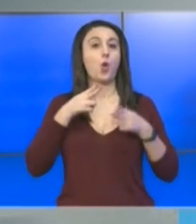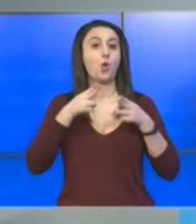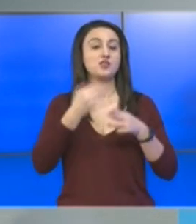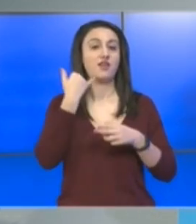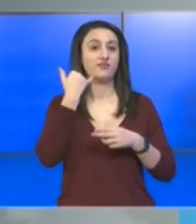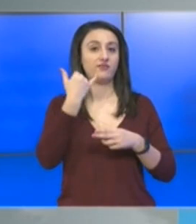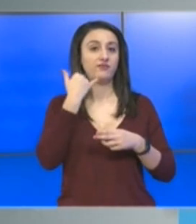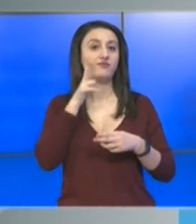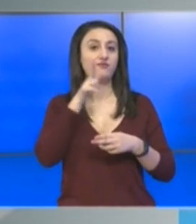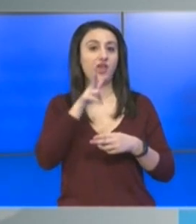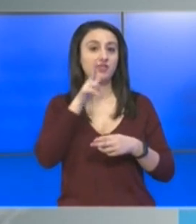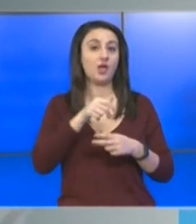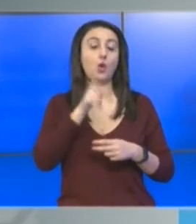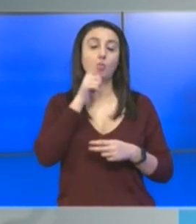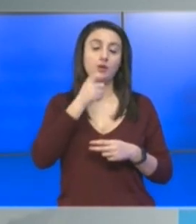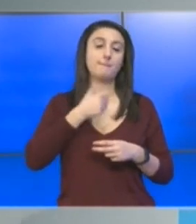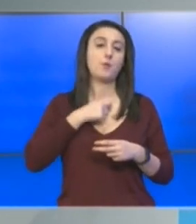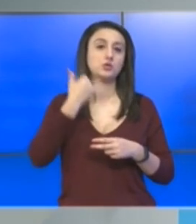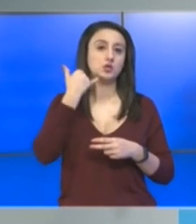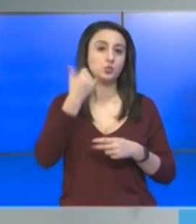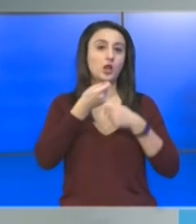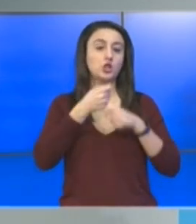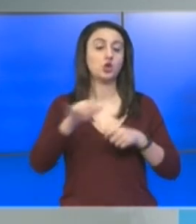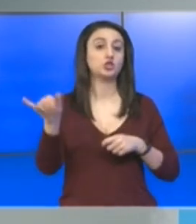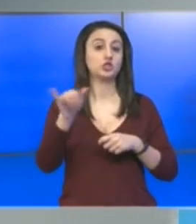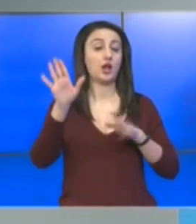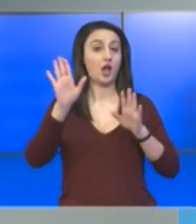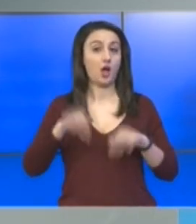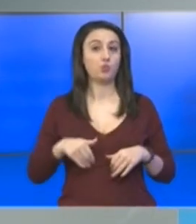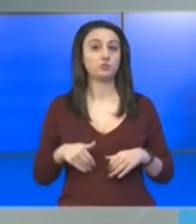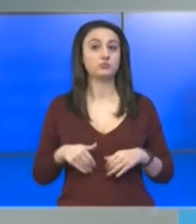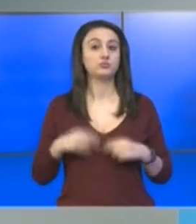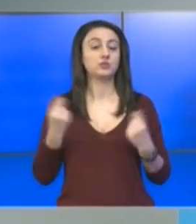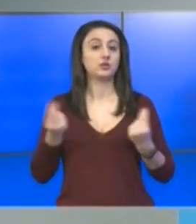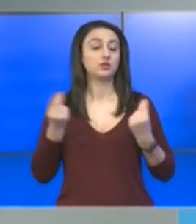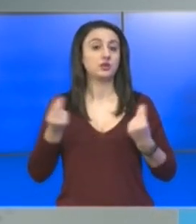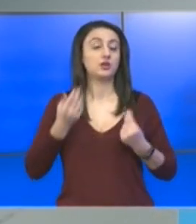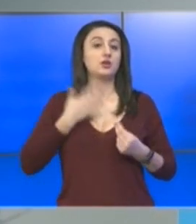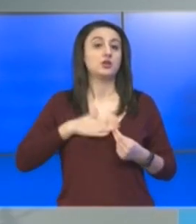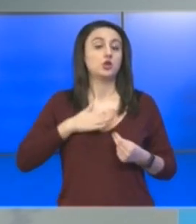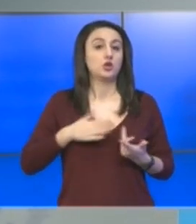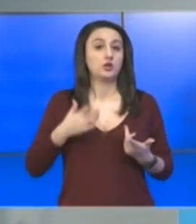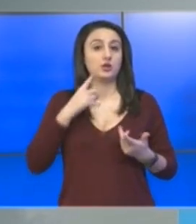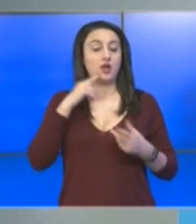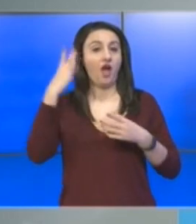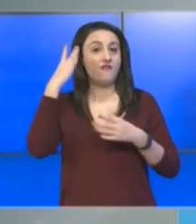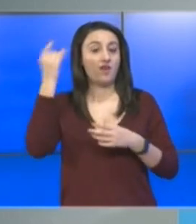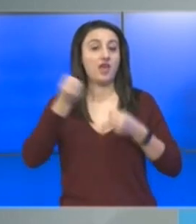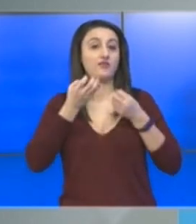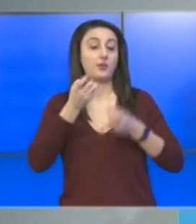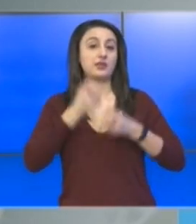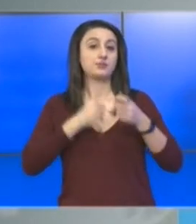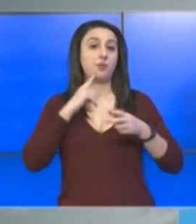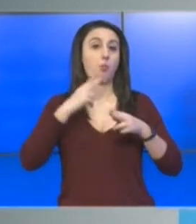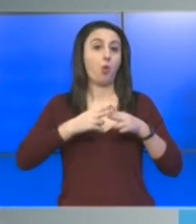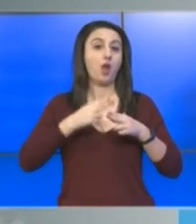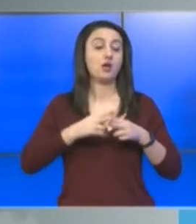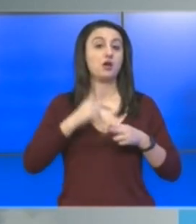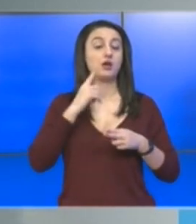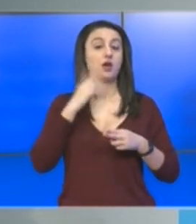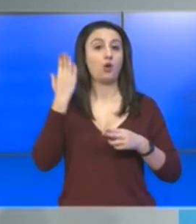de telefon unde pot apela toți cei care au dorința de a afla informații despre COVID-19. Au